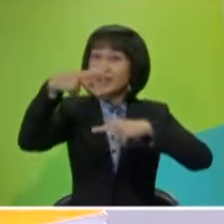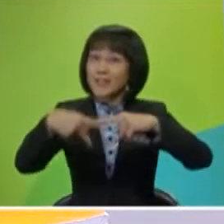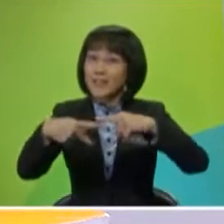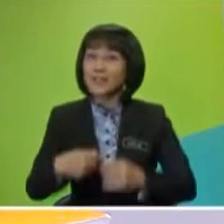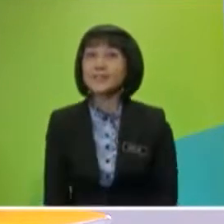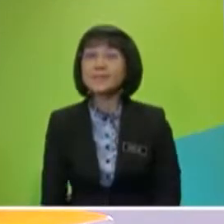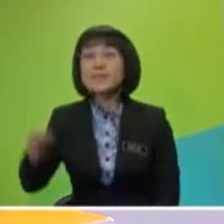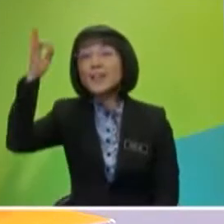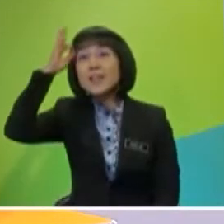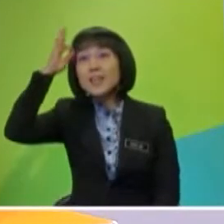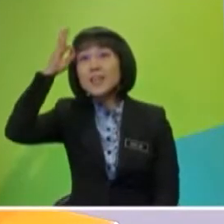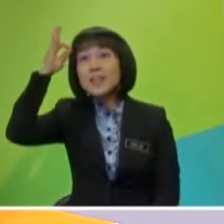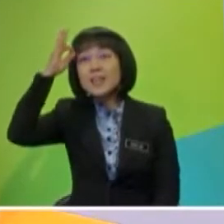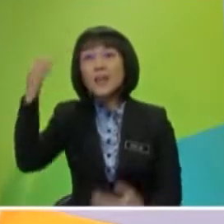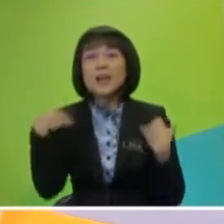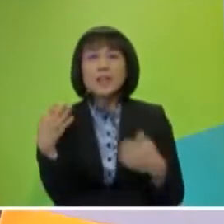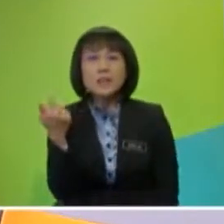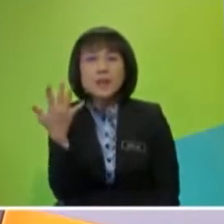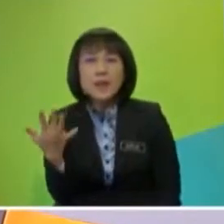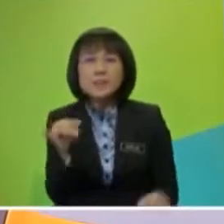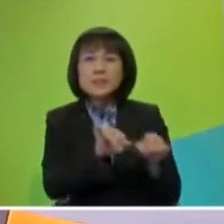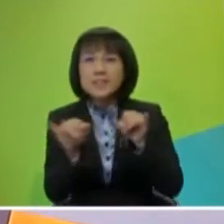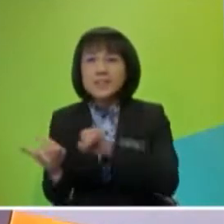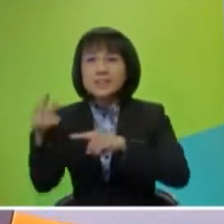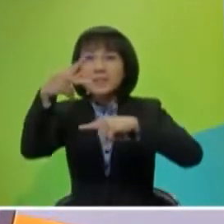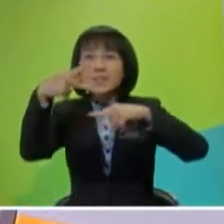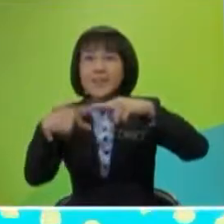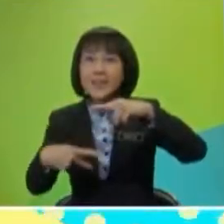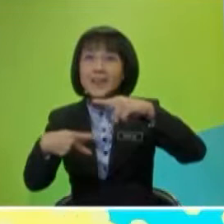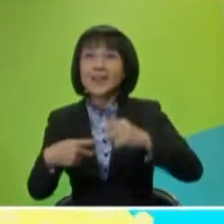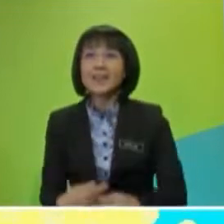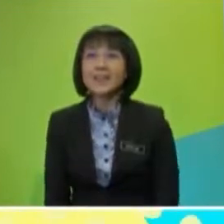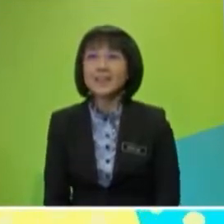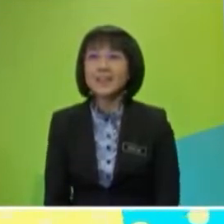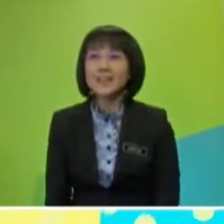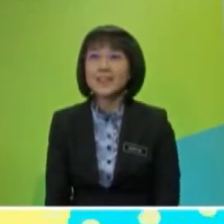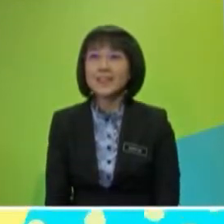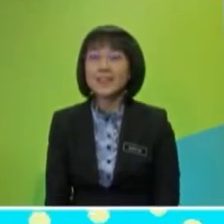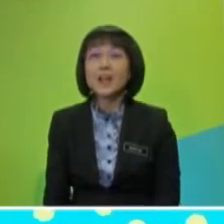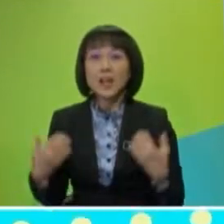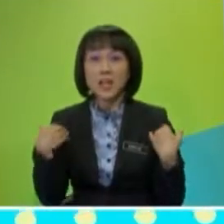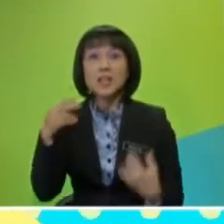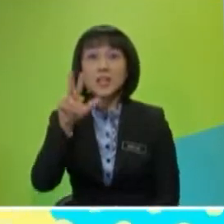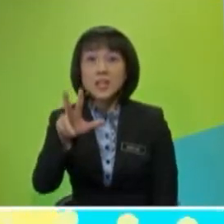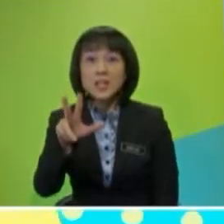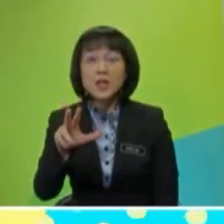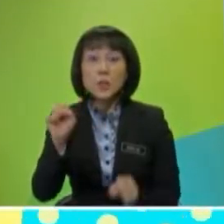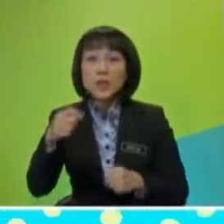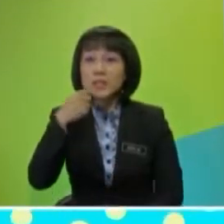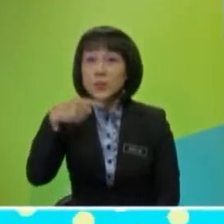Okey, Faiz. Ada berapa jenis pecahan, Faiz? Ada tiga. Ada tiga jenis. Boleh sebutkan?